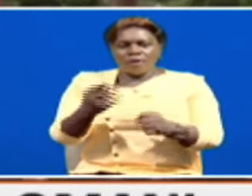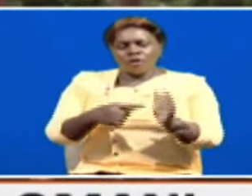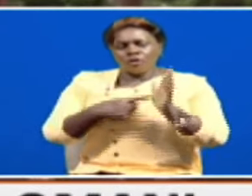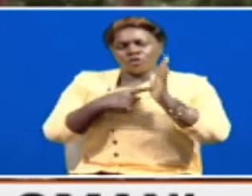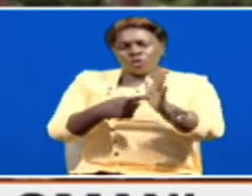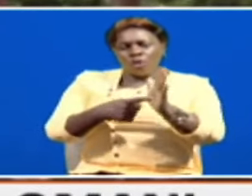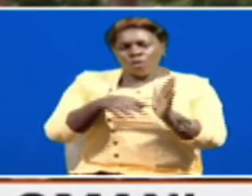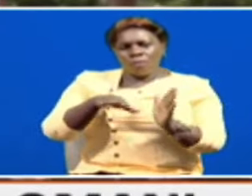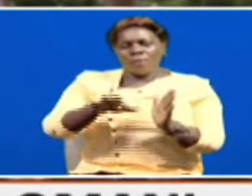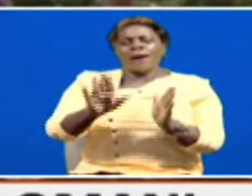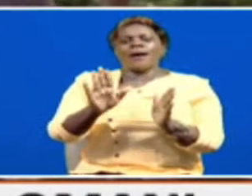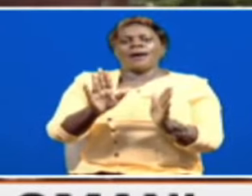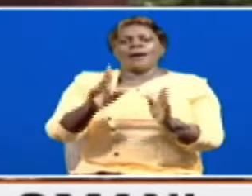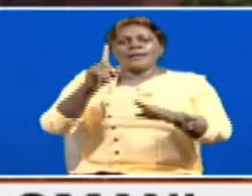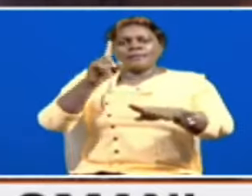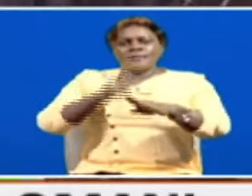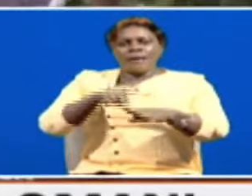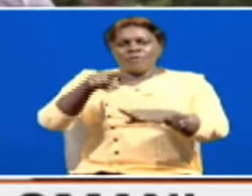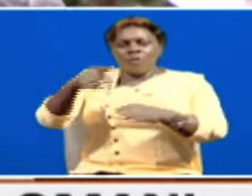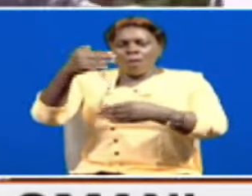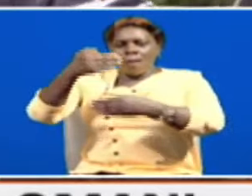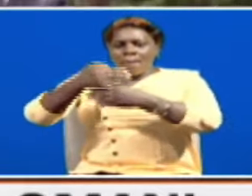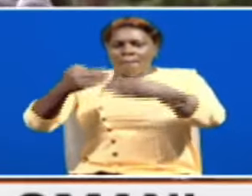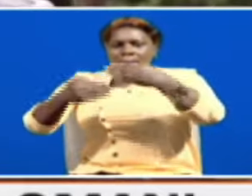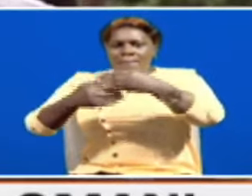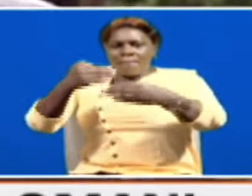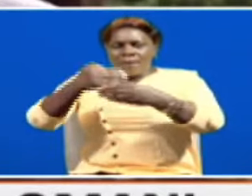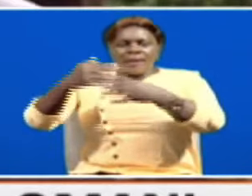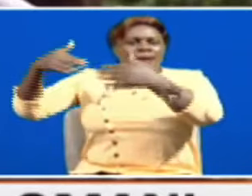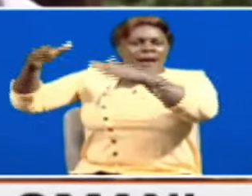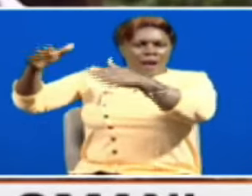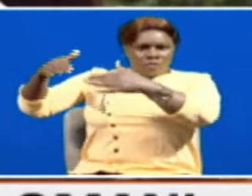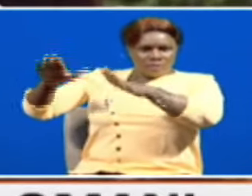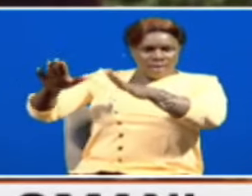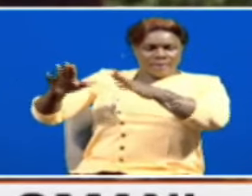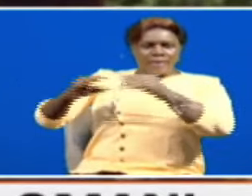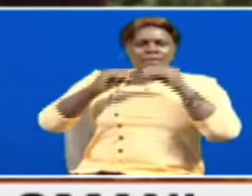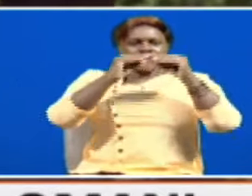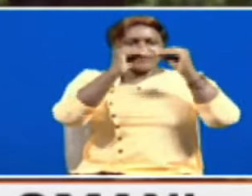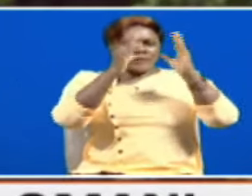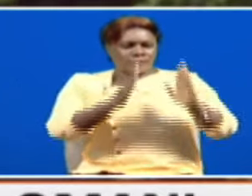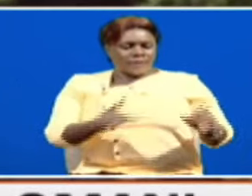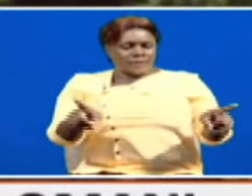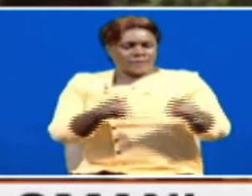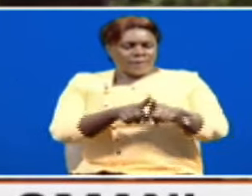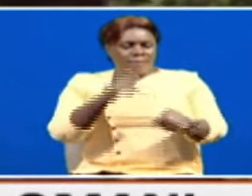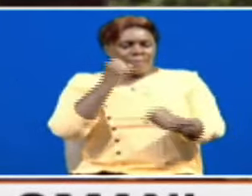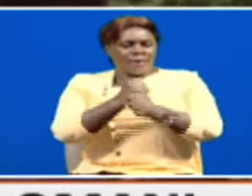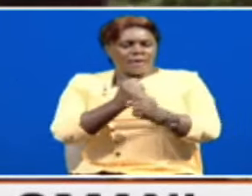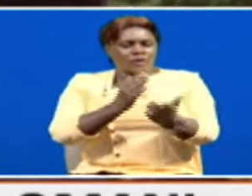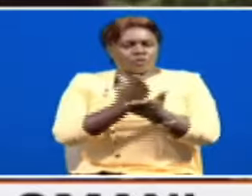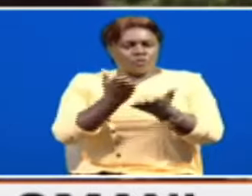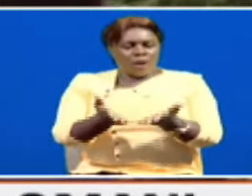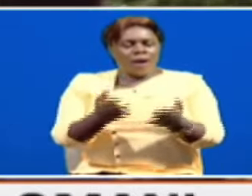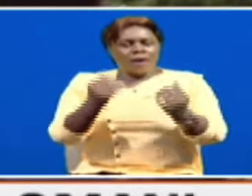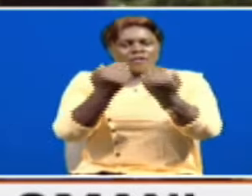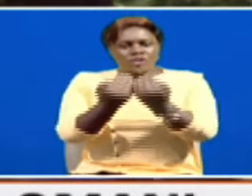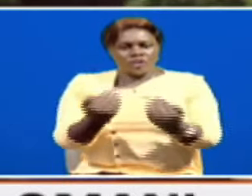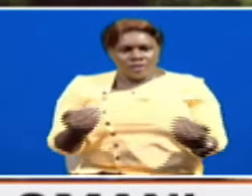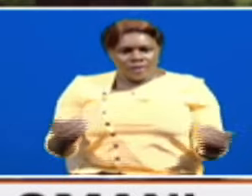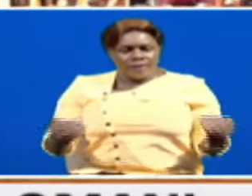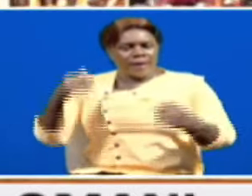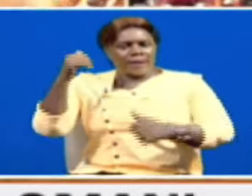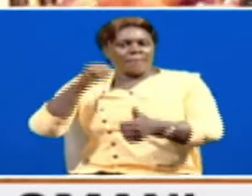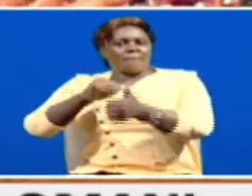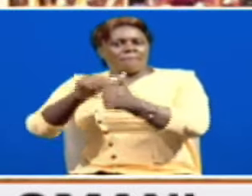waonyeshe kwamba wakati nyinyi mmetengeneza huko nje, walimu wetu pia wahakikisha ya kwamba watoto wetu